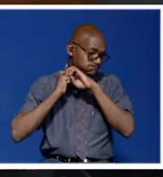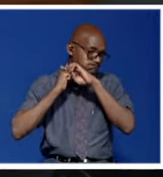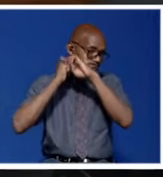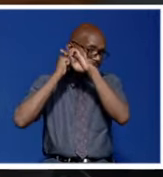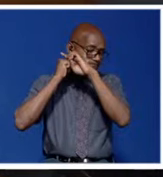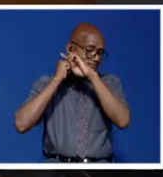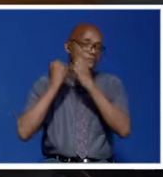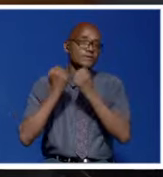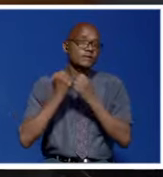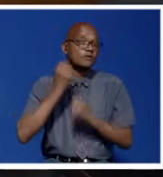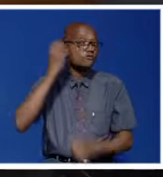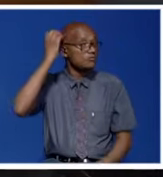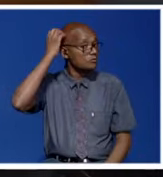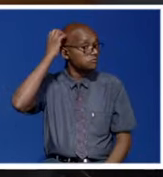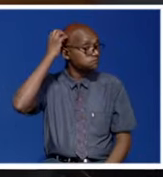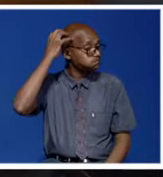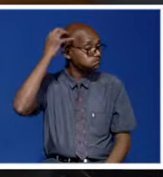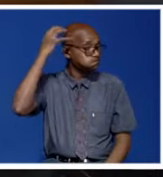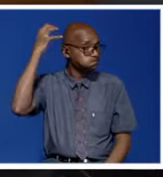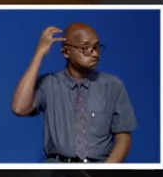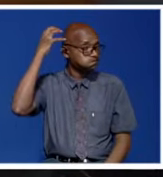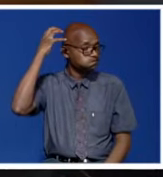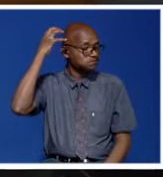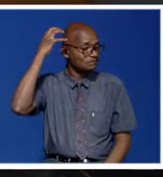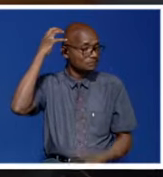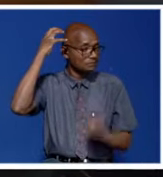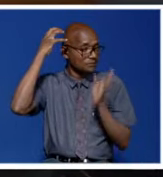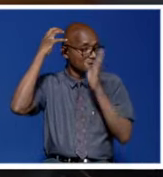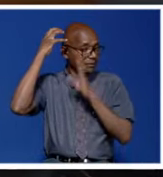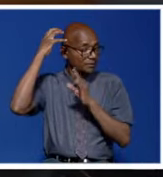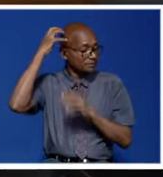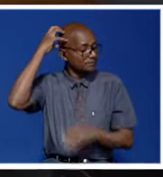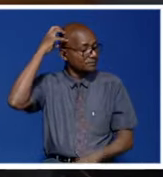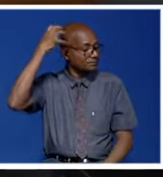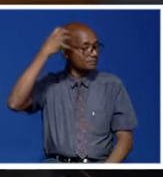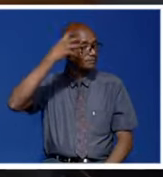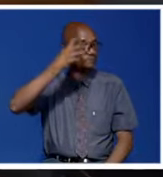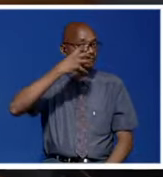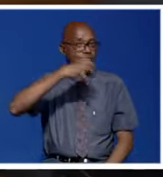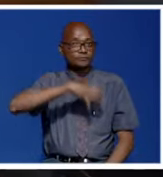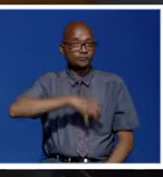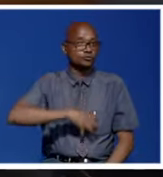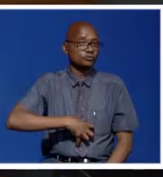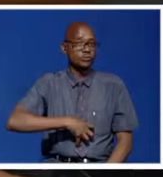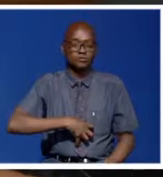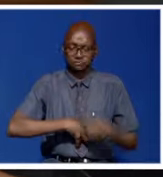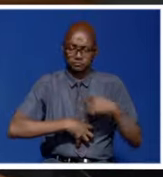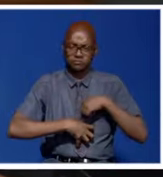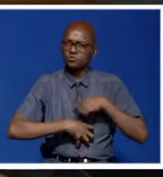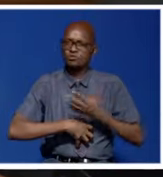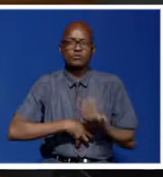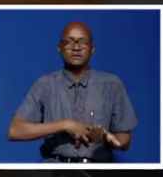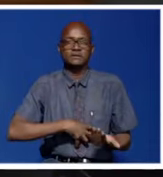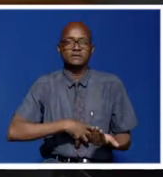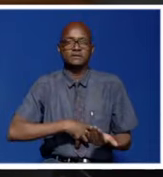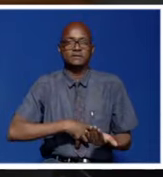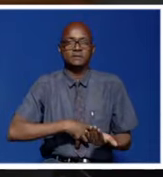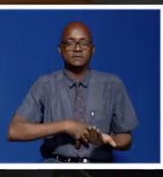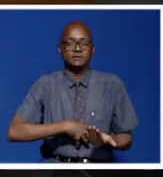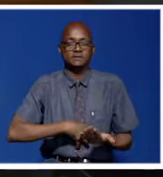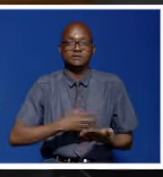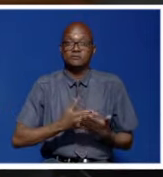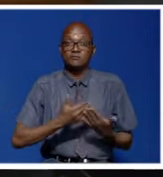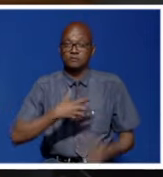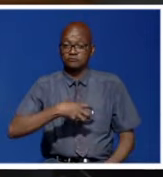imejitengeneza na ubongo kuvimba. Kuna tukiutoa kule tunaweka tumboni. Kwa nini tumboni? Ni kwa sababu tumboni ndo